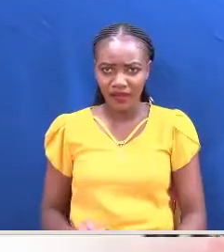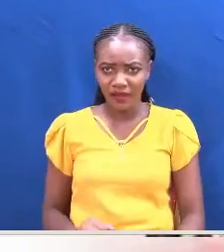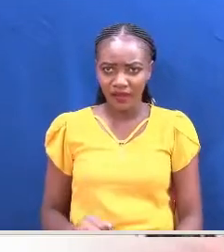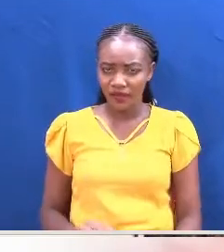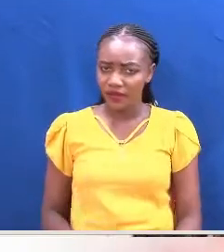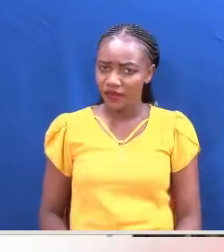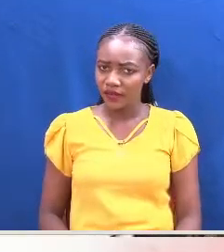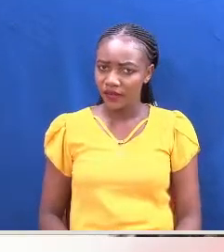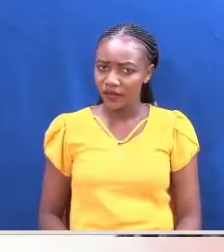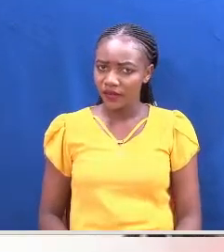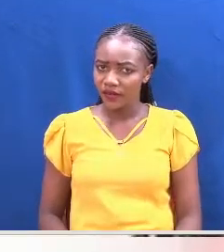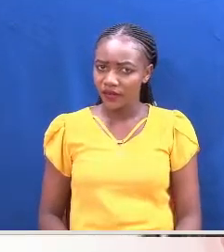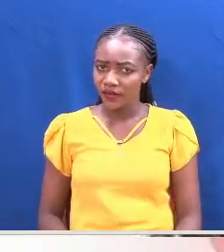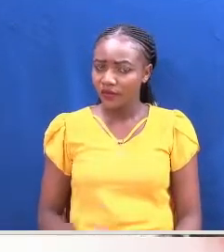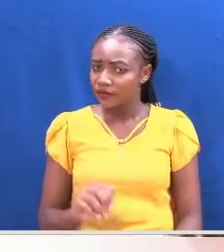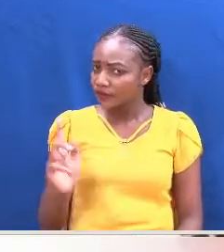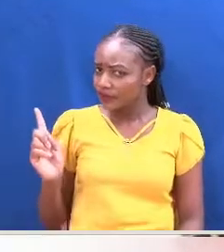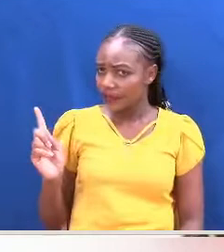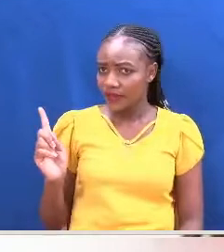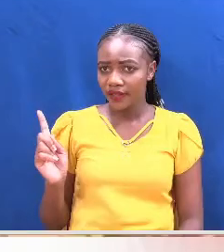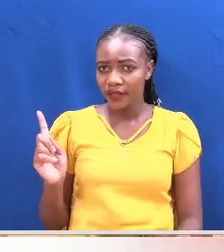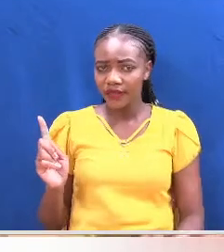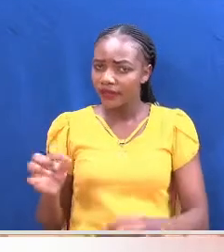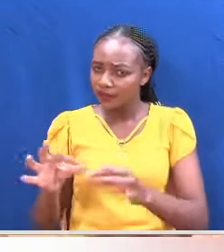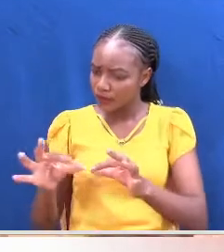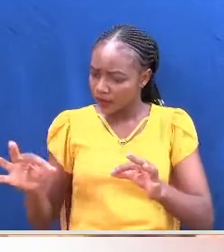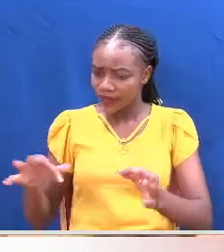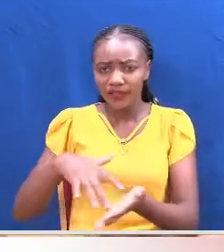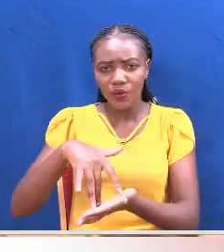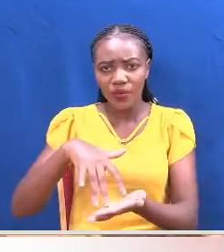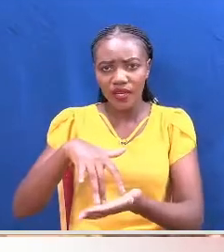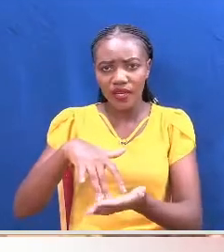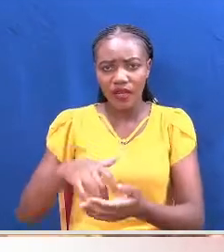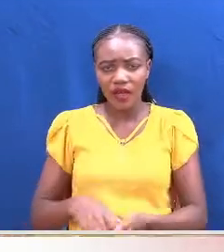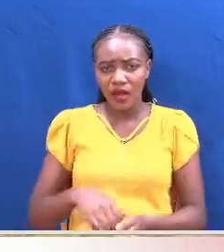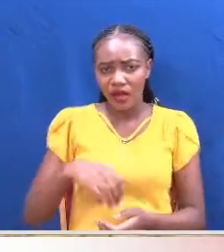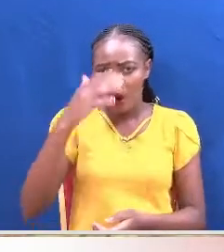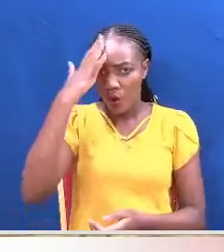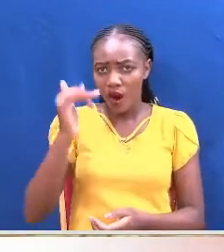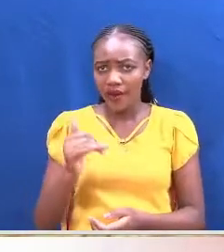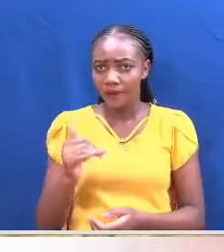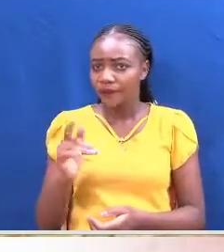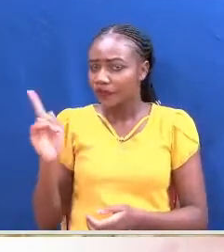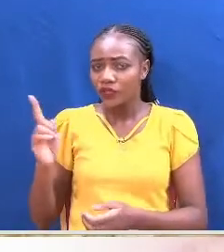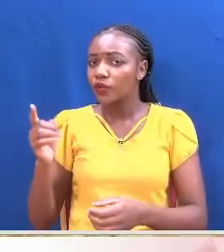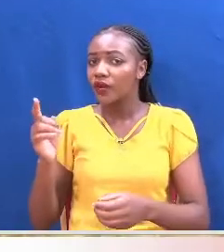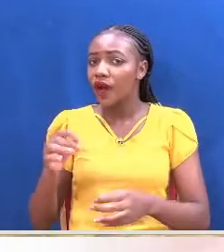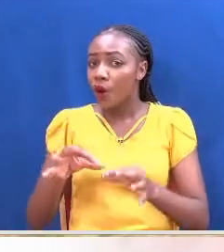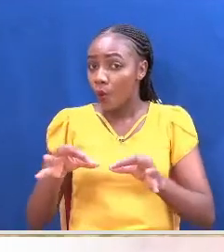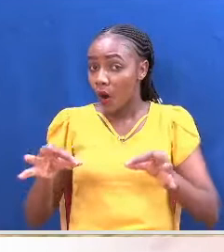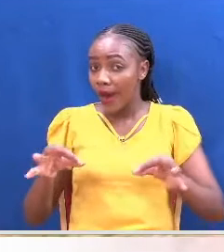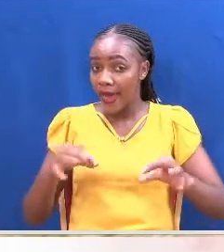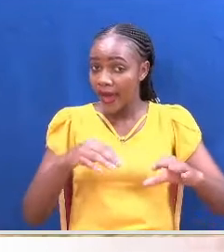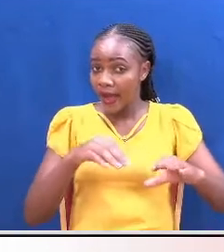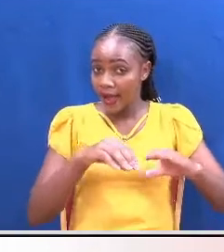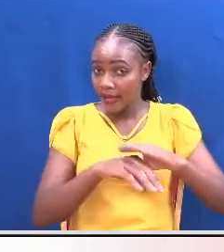Ken, Namatisi, capture your constituents. Kwa sababu waya ilitoka juu ikaingia kwa maji. Mtoto